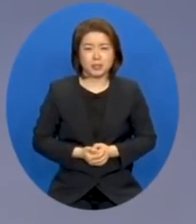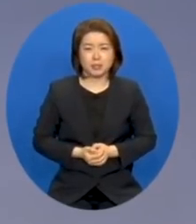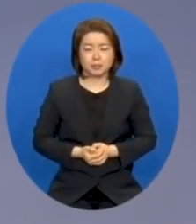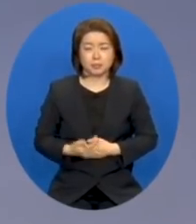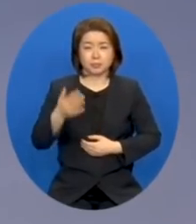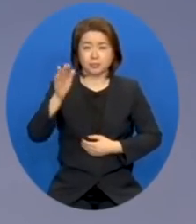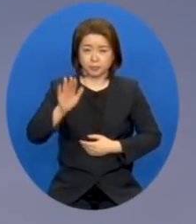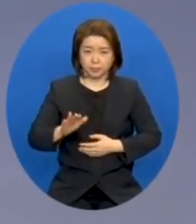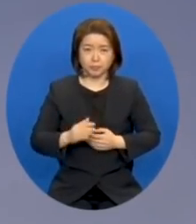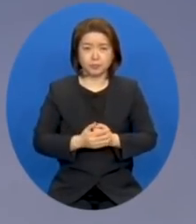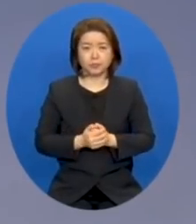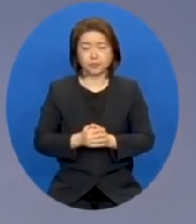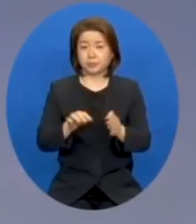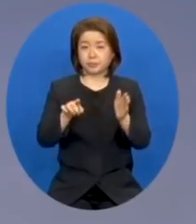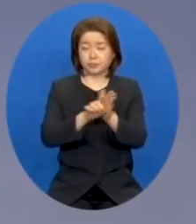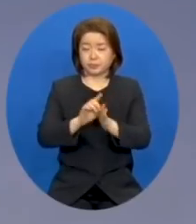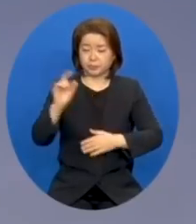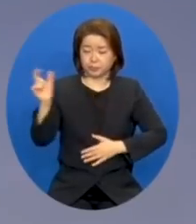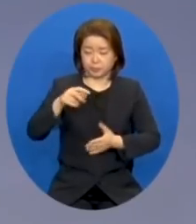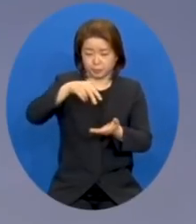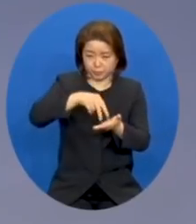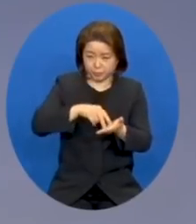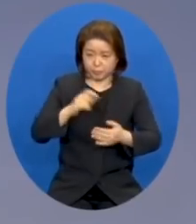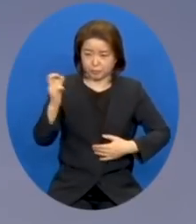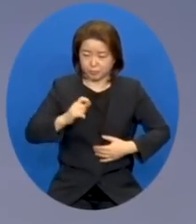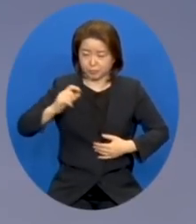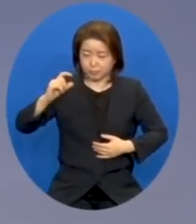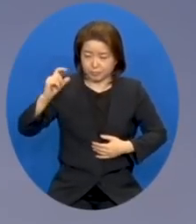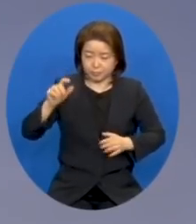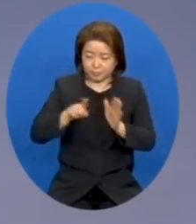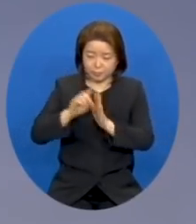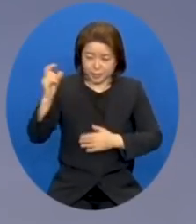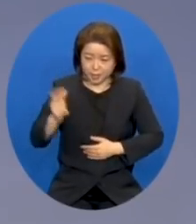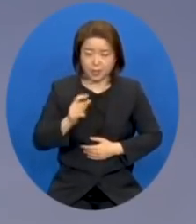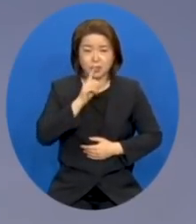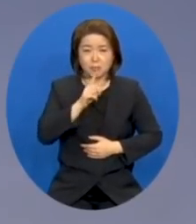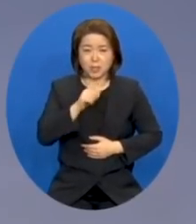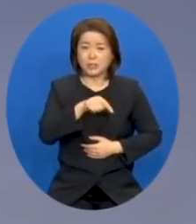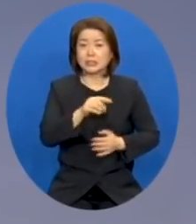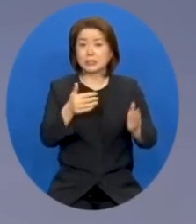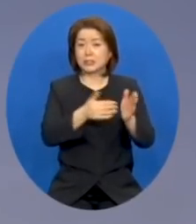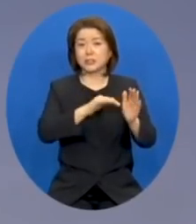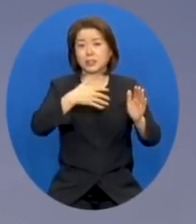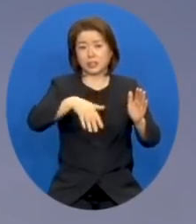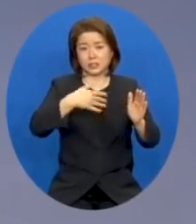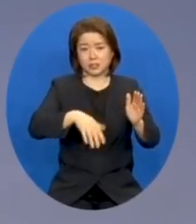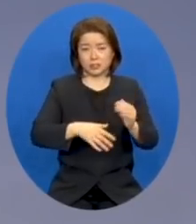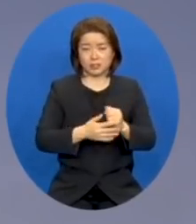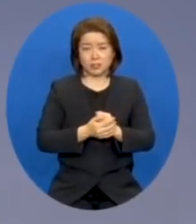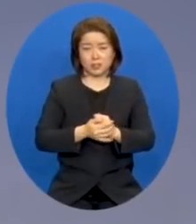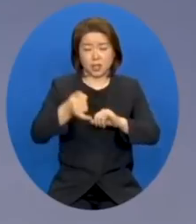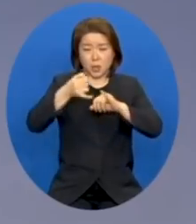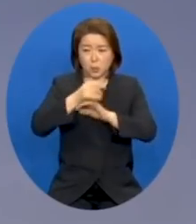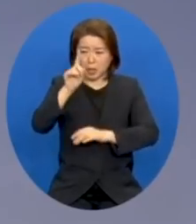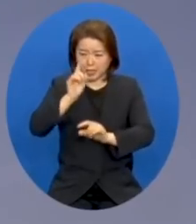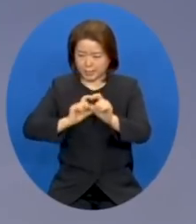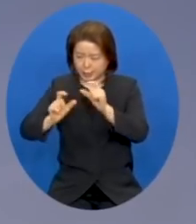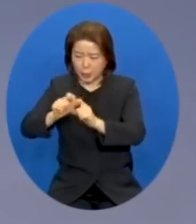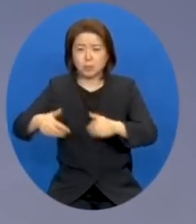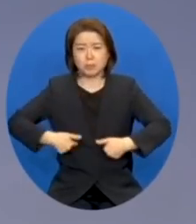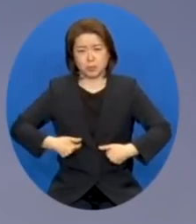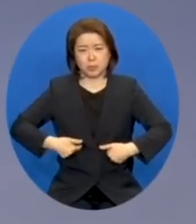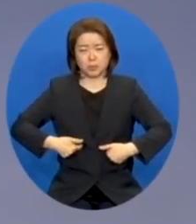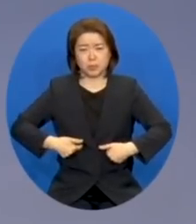그러나 믿음의 굵게 수고 믿음이 강하다 는 것만 끝이 아닙니다 반드시 하나가 더 가야